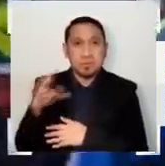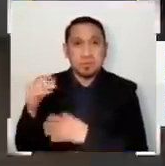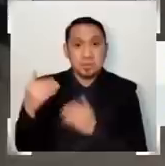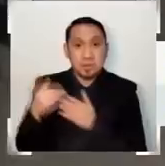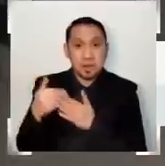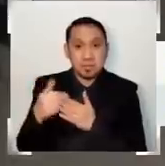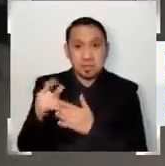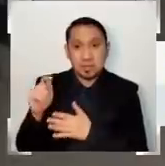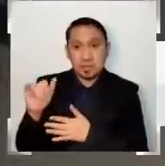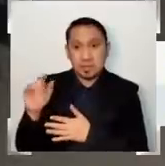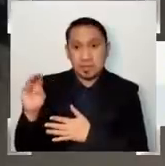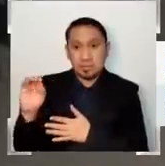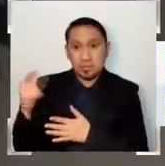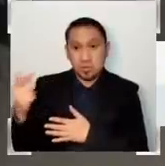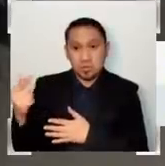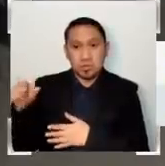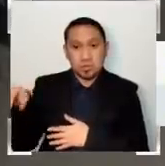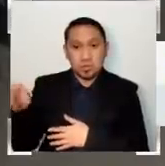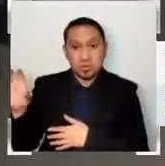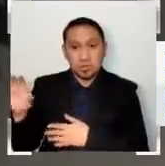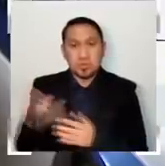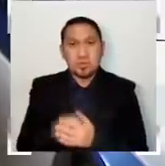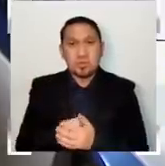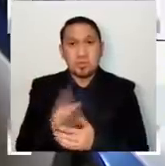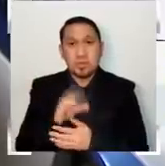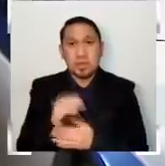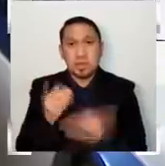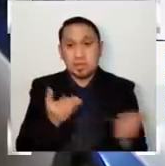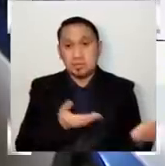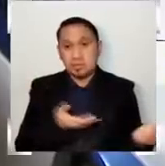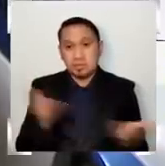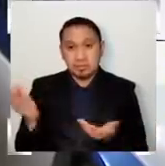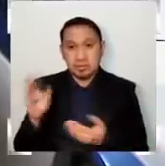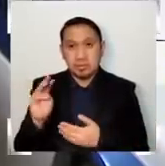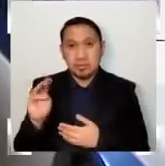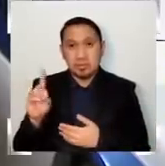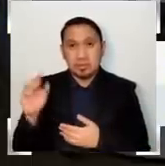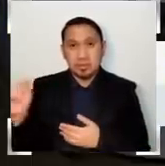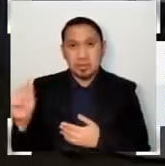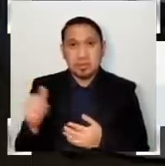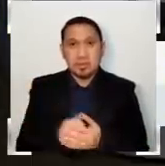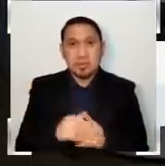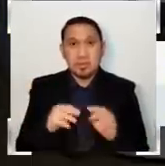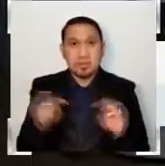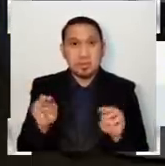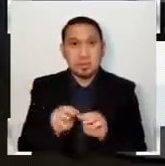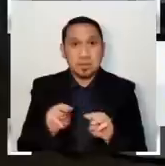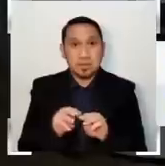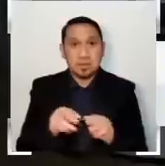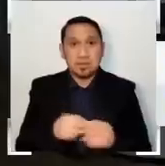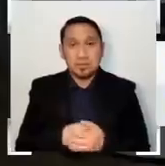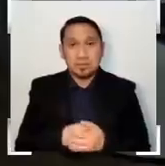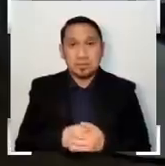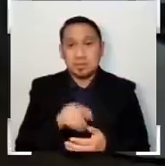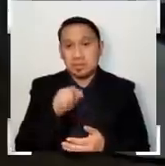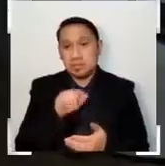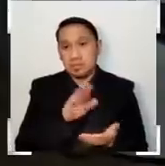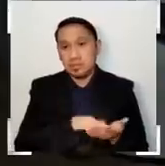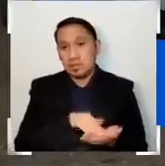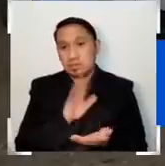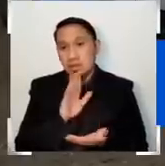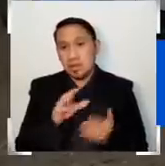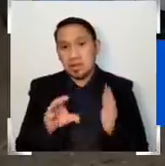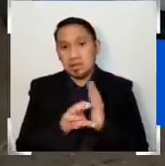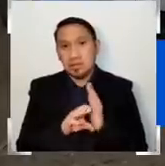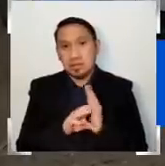Quezon City. Agad itong dinala sa impounding area ng MMDA sa Tumana, Marikina. Ito na po siguro yung pinakamahal na sasakyan na na-impound sa